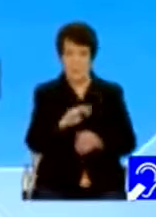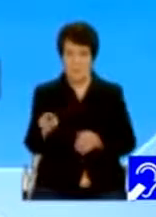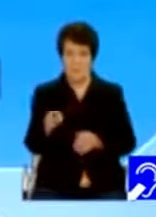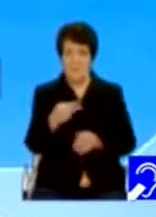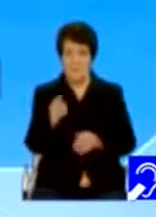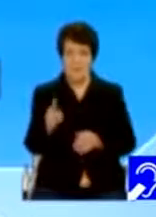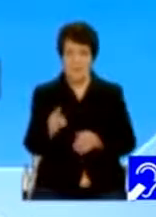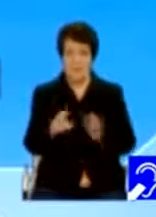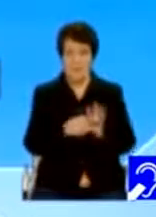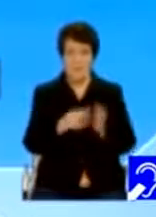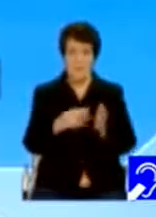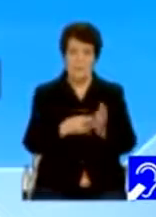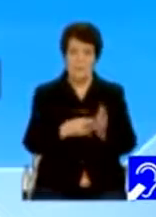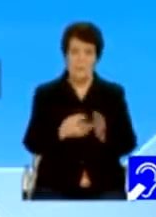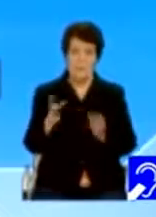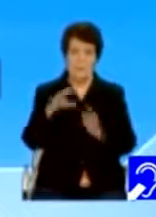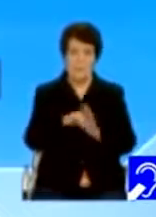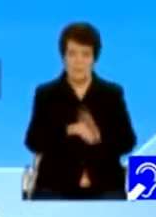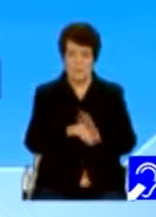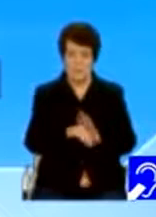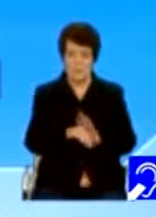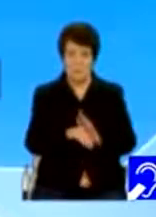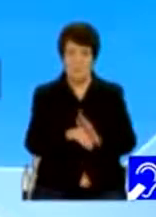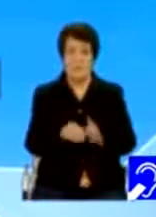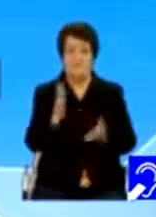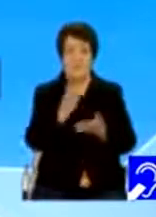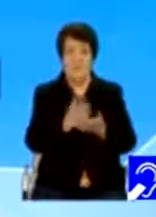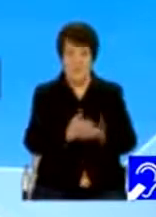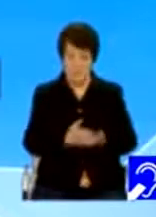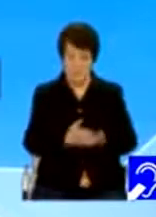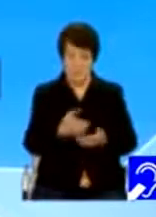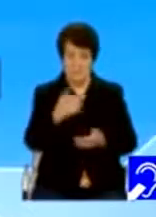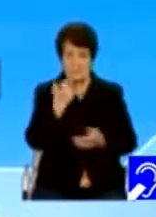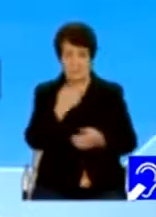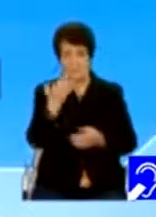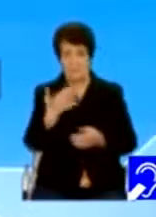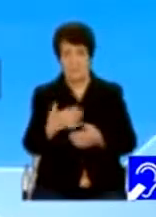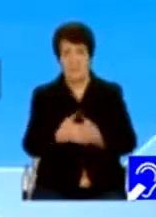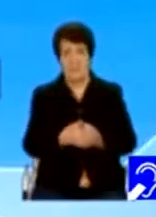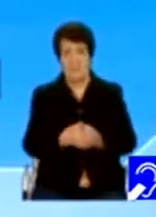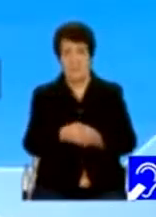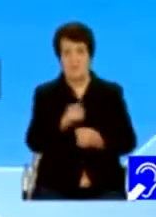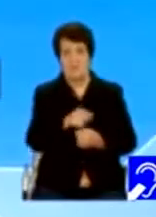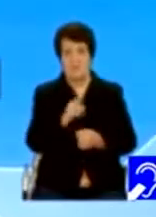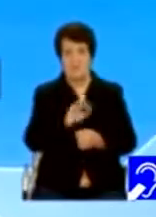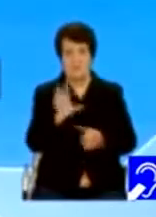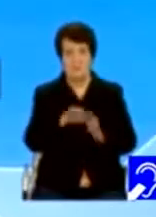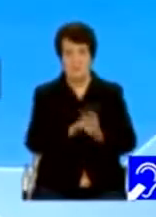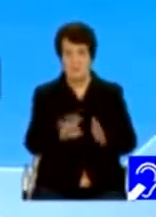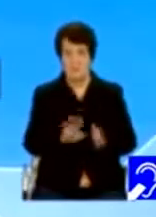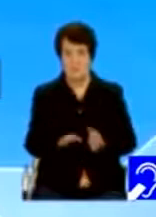8-9, ca să te includă în momentul în care întreabă cineva, da, aveți încredere în următoarele, tic, tic, tic, tic, tic, tic, și ei nici măcar nu te includ.